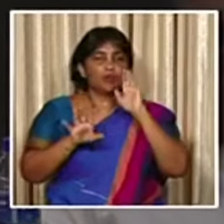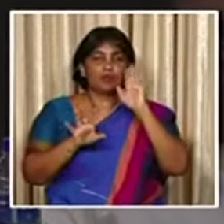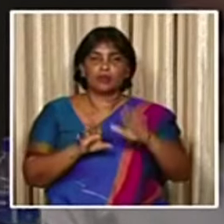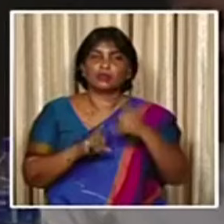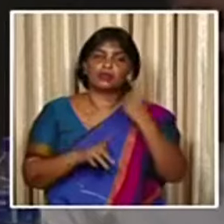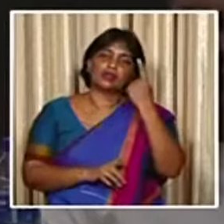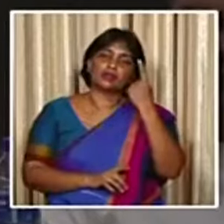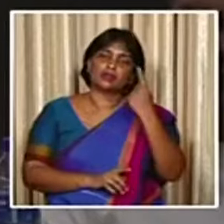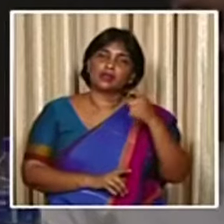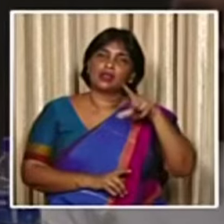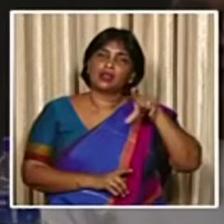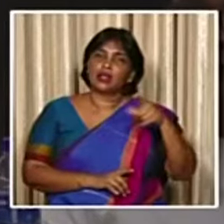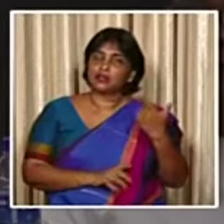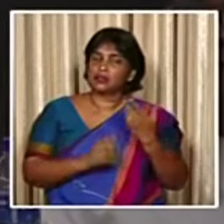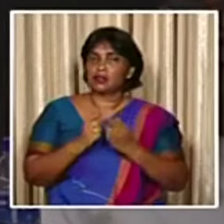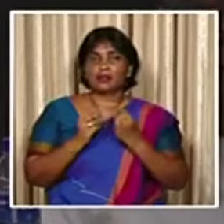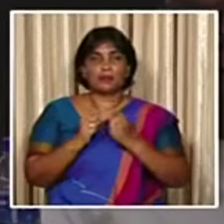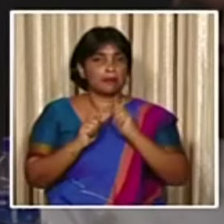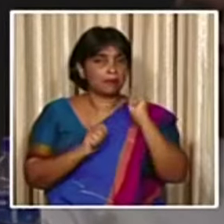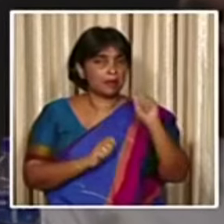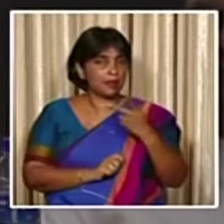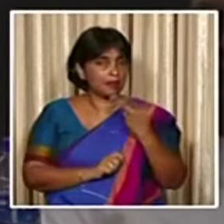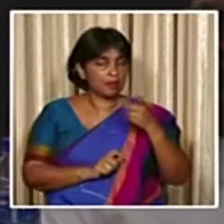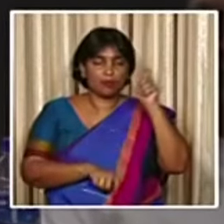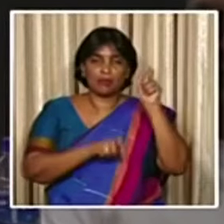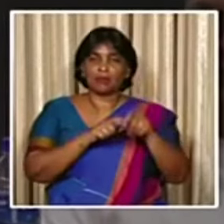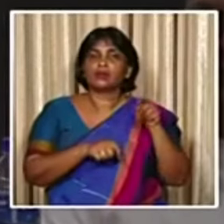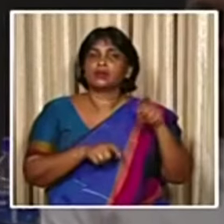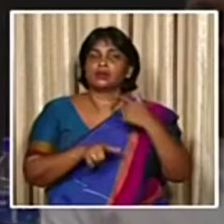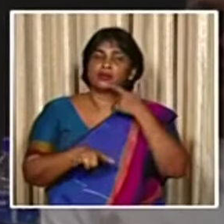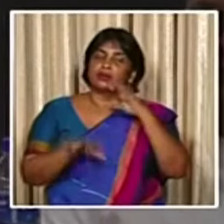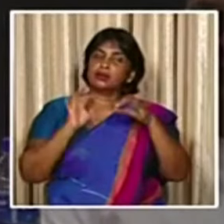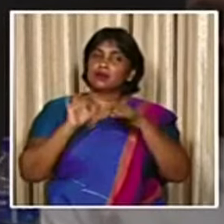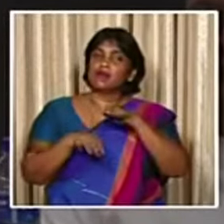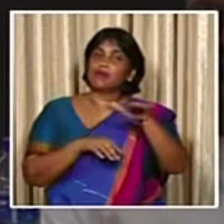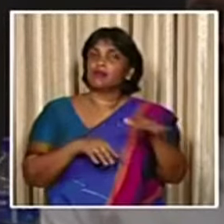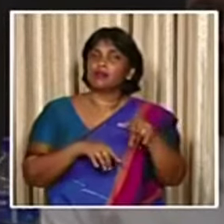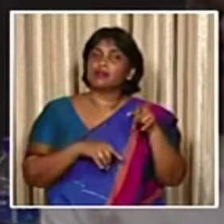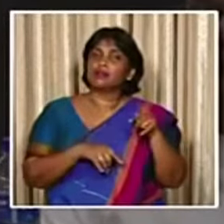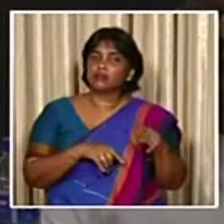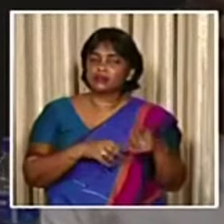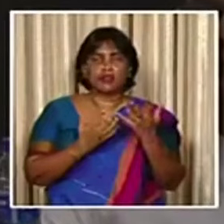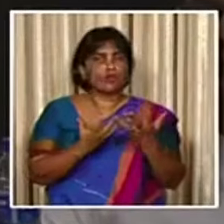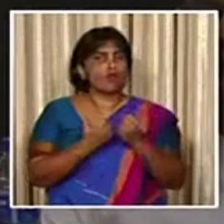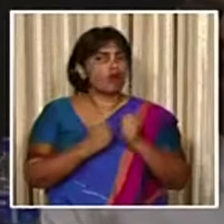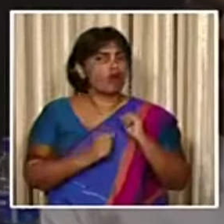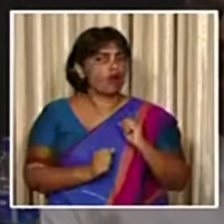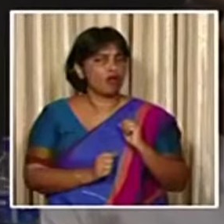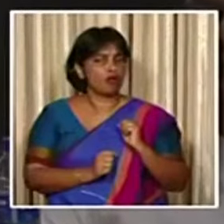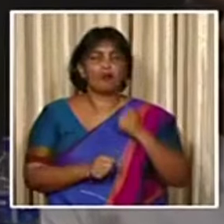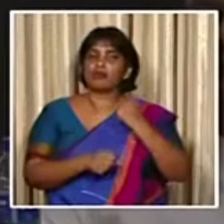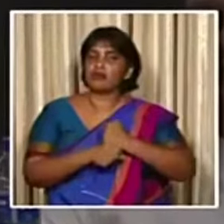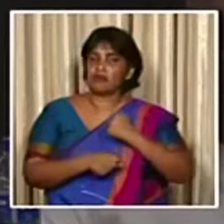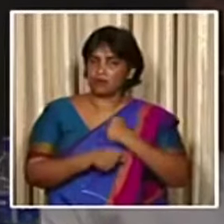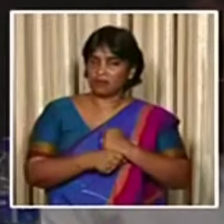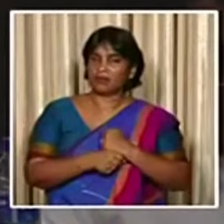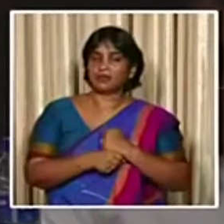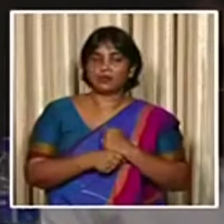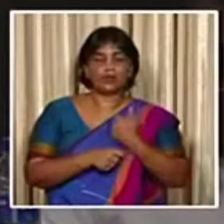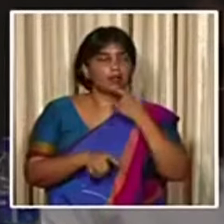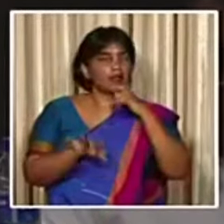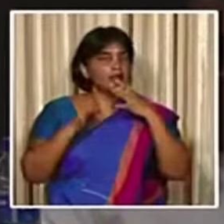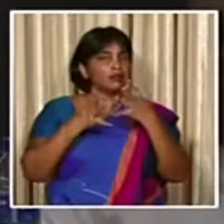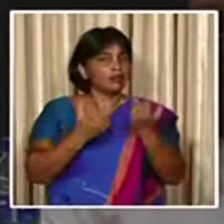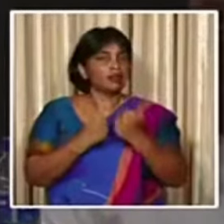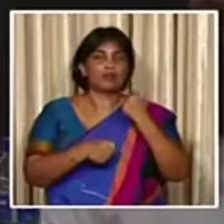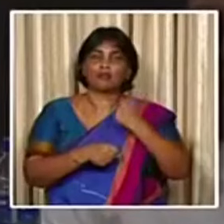ජනතාවට 1700 දෙන්න බැහැ කියන පිරිස මේ වතුකම්කරු ඉඩම් අරන් තියෙන්නේ කොහෙන්ද? රජෙන්. මේ වතු ඉඩම්